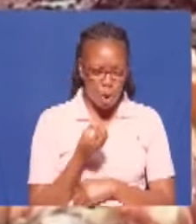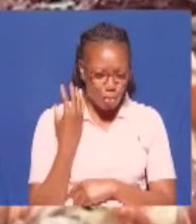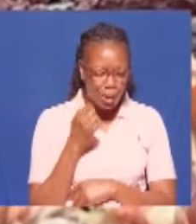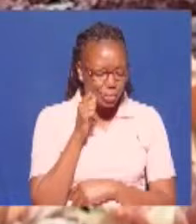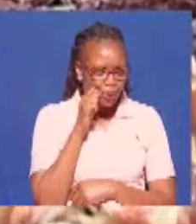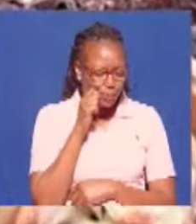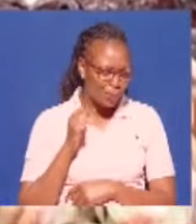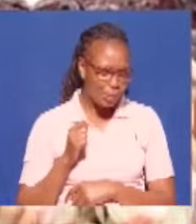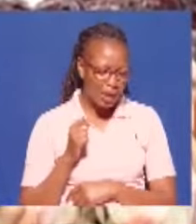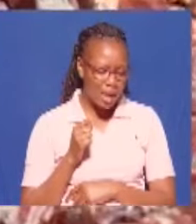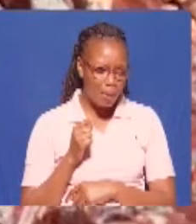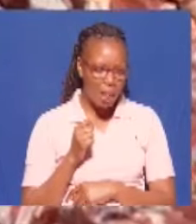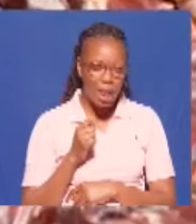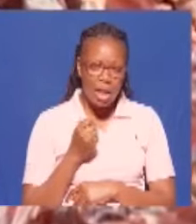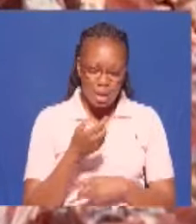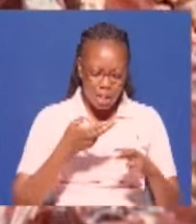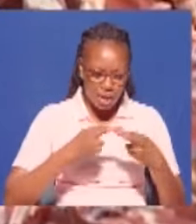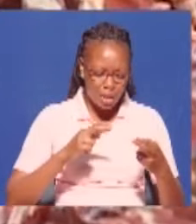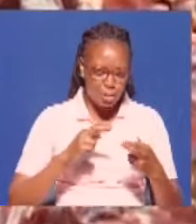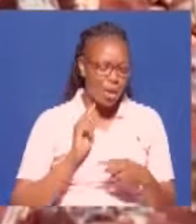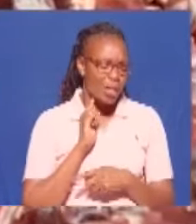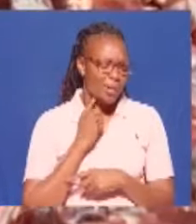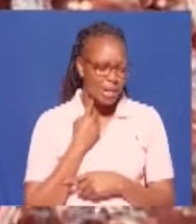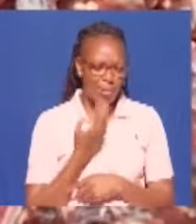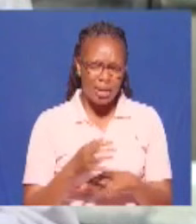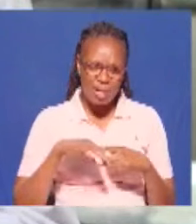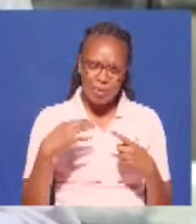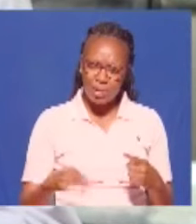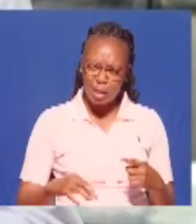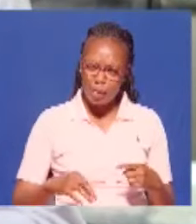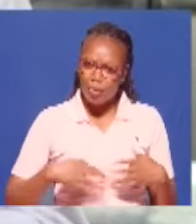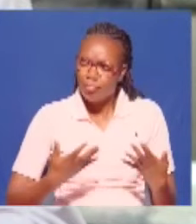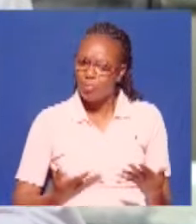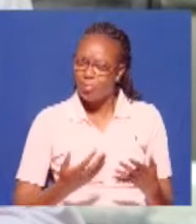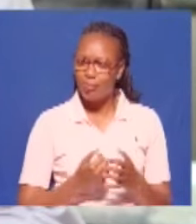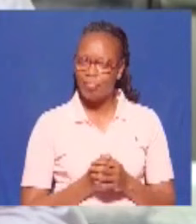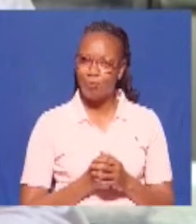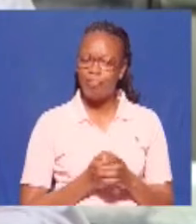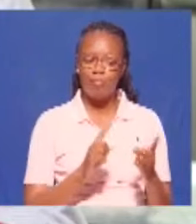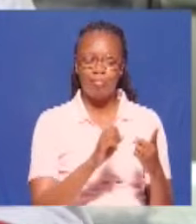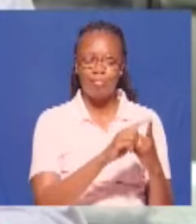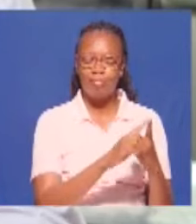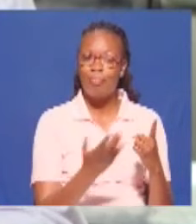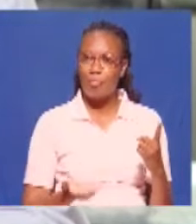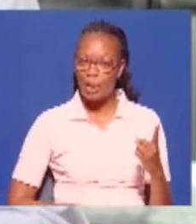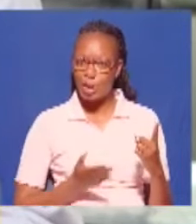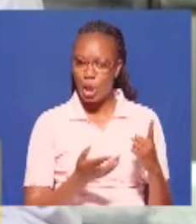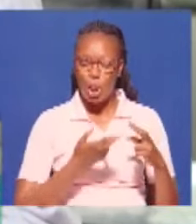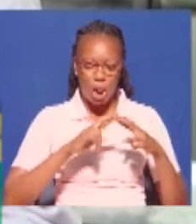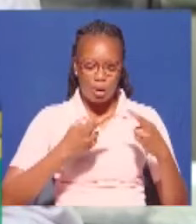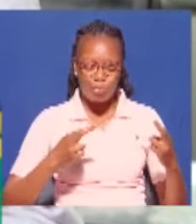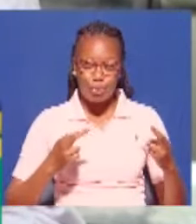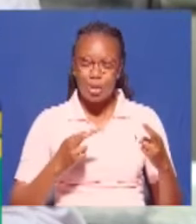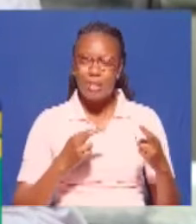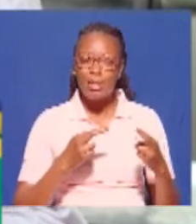sausages utamu wake. Basi hii ya mboga itakuwaje? Kwanza, hiyo sausage inafaa